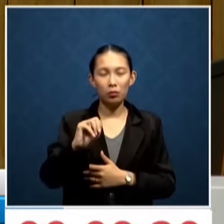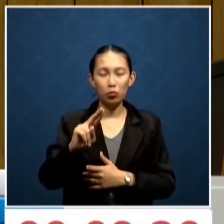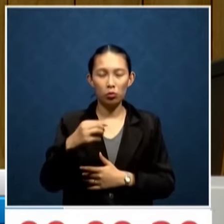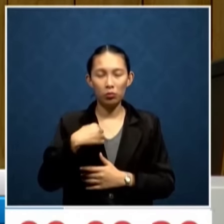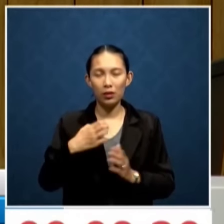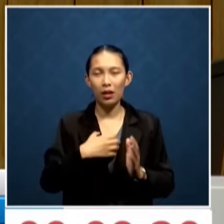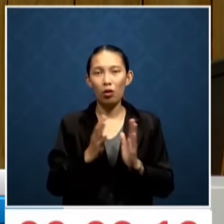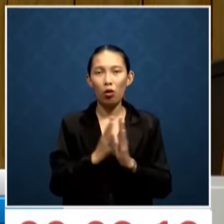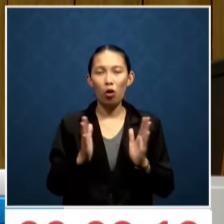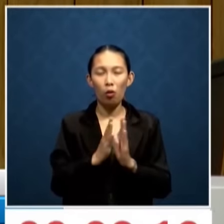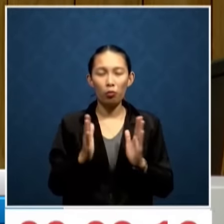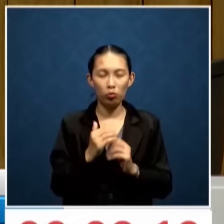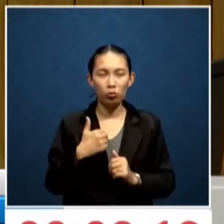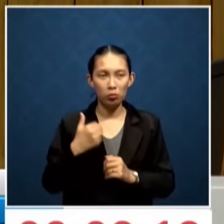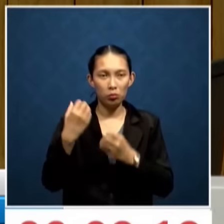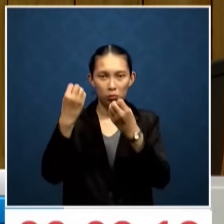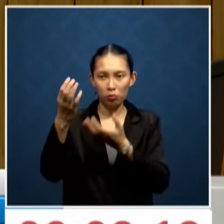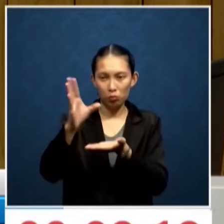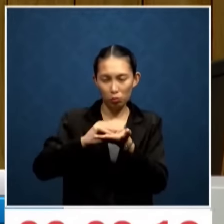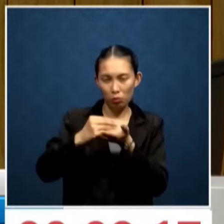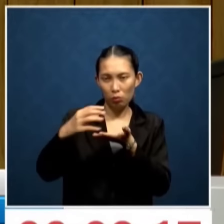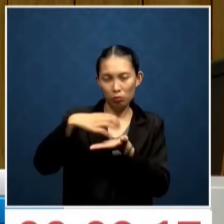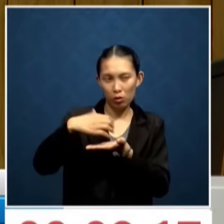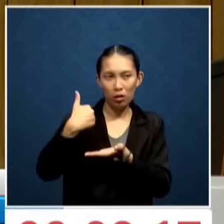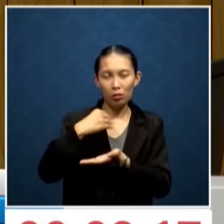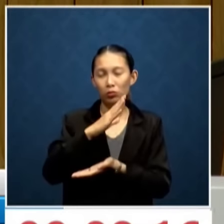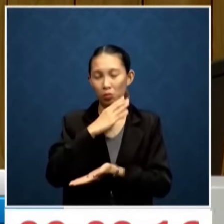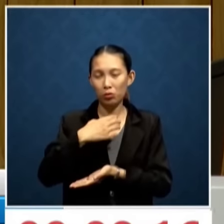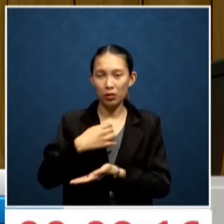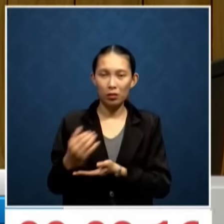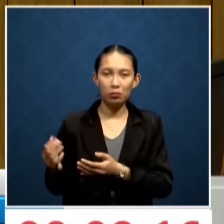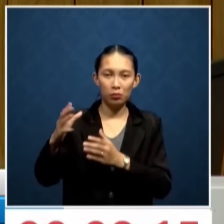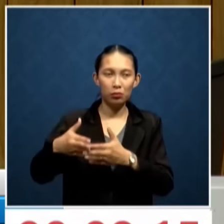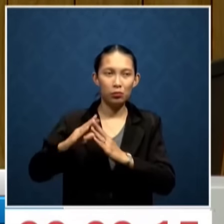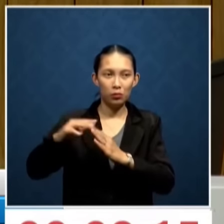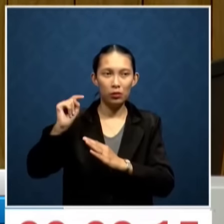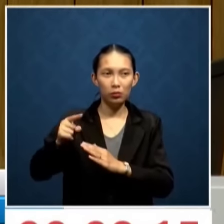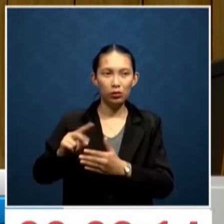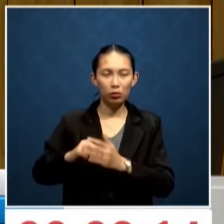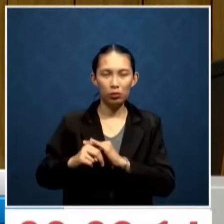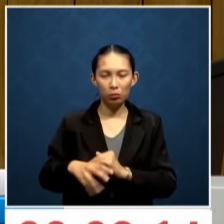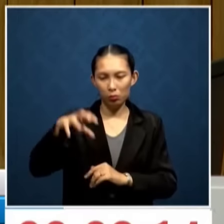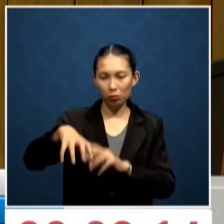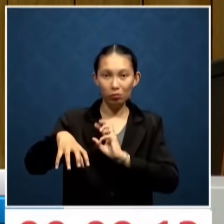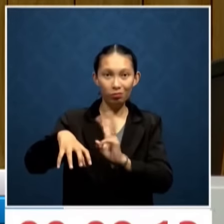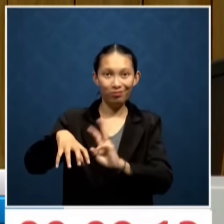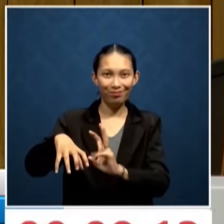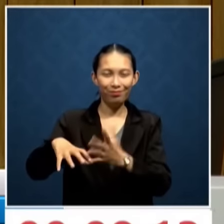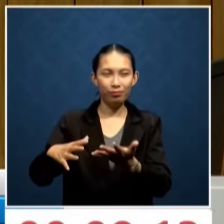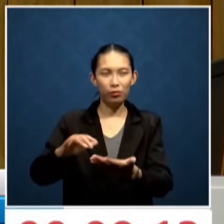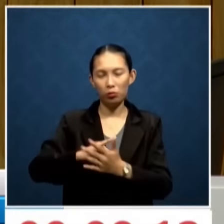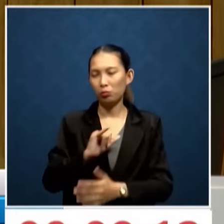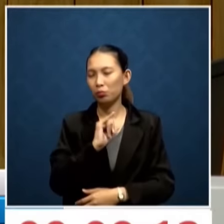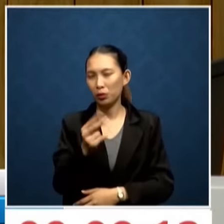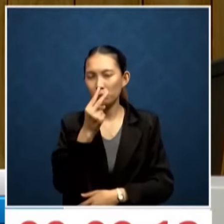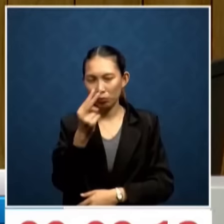ารย์นะครับที่ให้ข้อมูลเราก็จะต้องรู้ว่าเทมูถ้าเขายืนยันว่าจะมาตั้งจริงเนี่ยจะมีออฟฟิศเปล่าๆจริงหรือเปล่าผมก็จะส่งคนไป